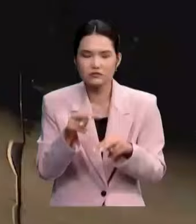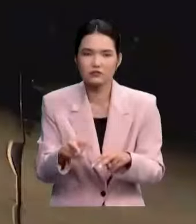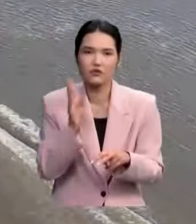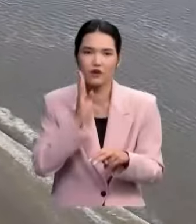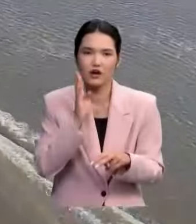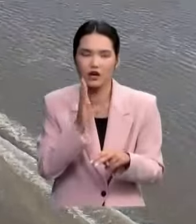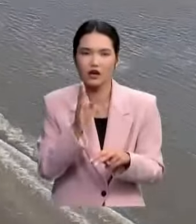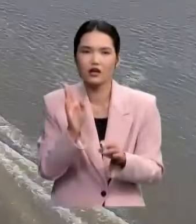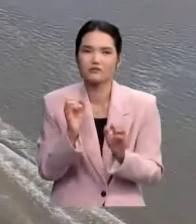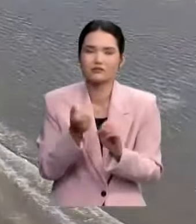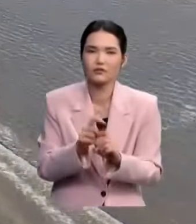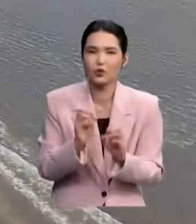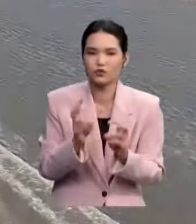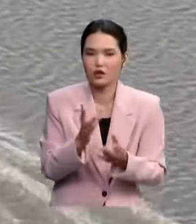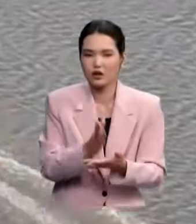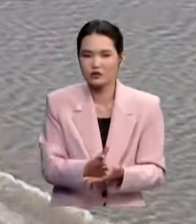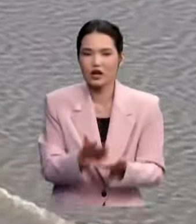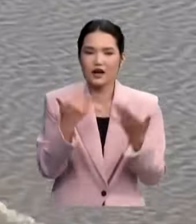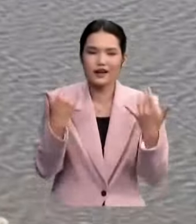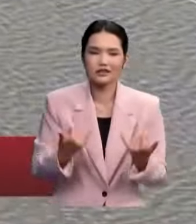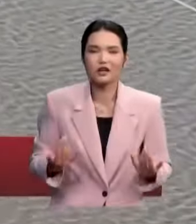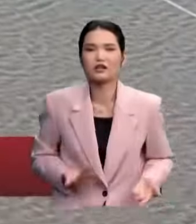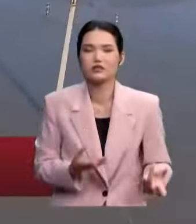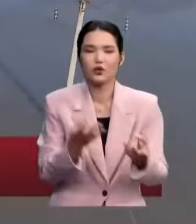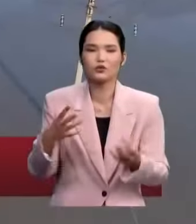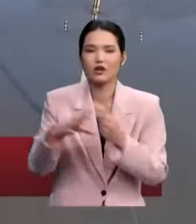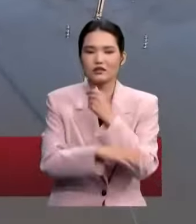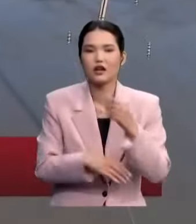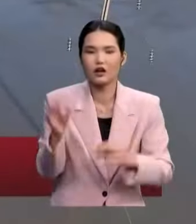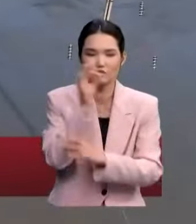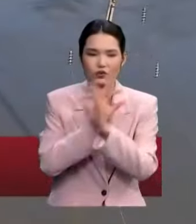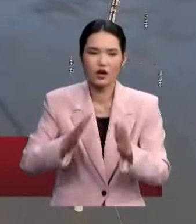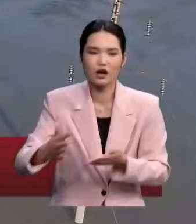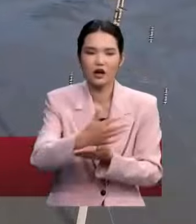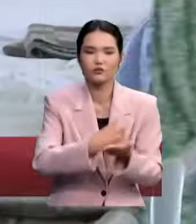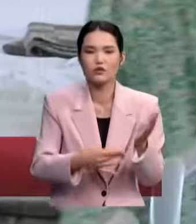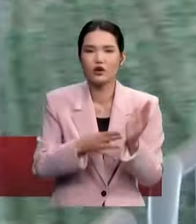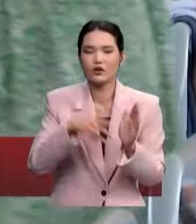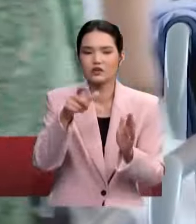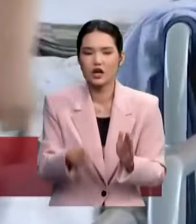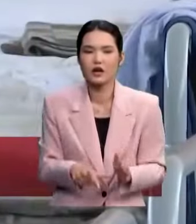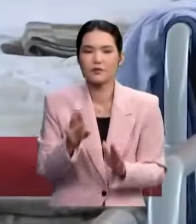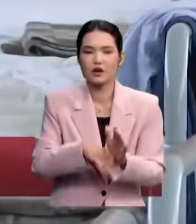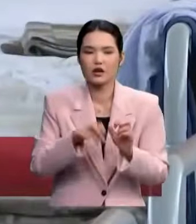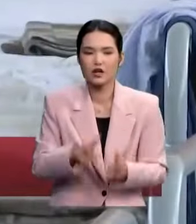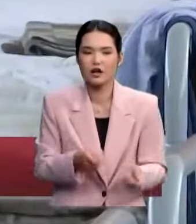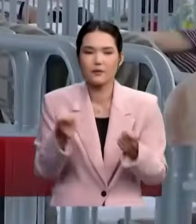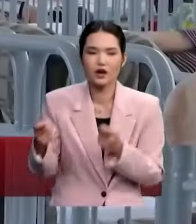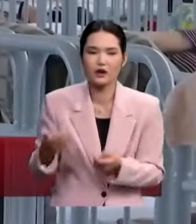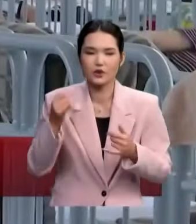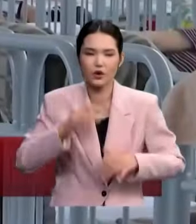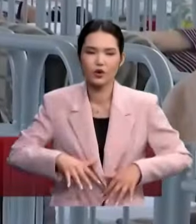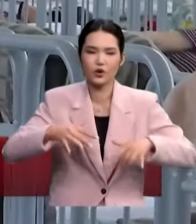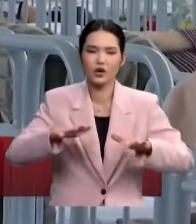опасно. Әзірге ешқандай тәртіп бұзушылық болмапты, десе де соңғы тәулікте саяжайлардан 9 адам эвакуацияланған. Жалпы су тасқыны кезеңде облыс